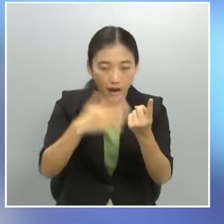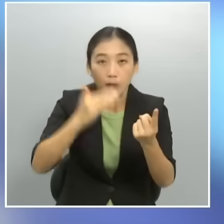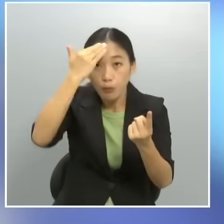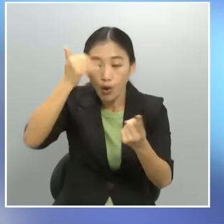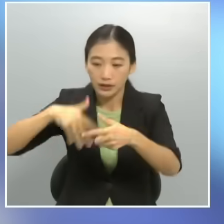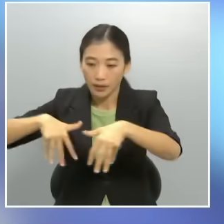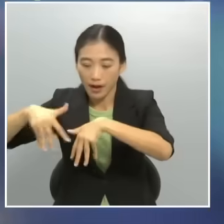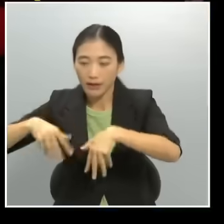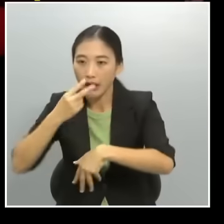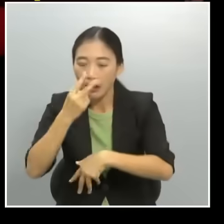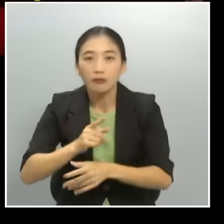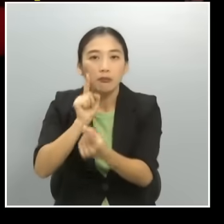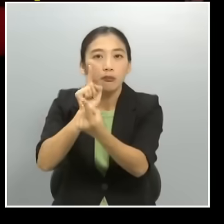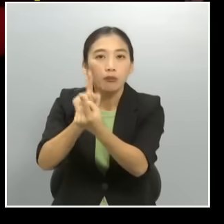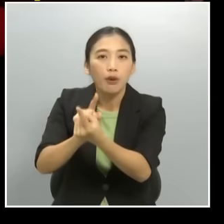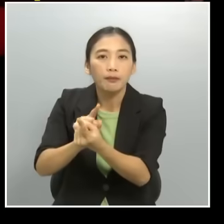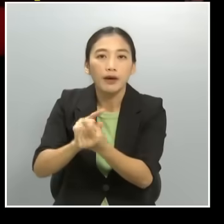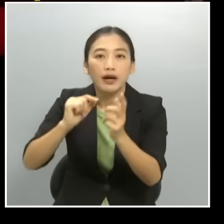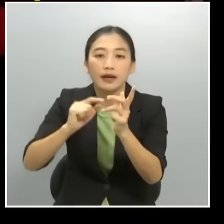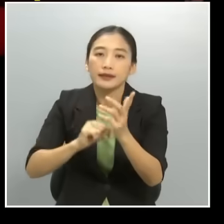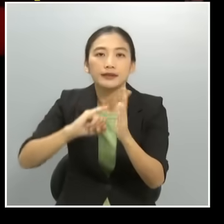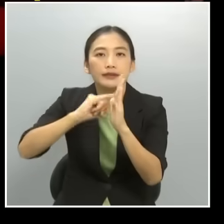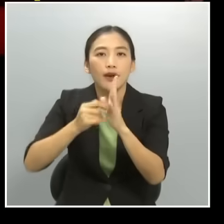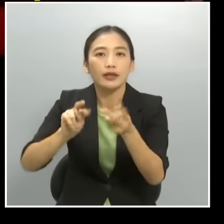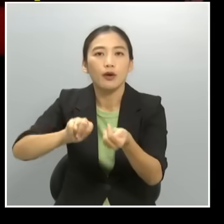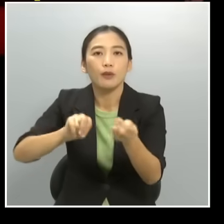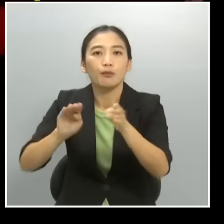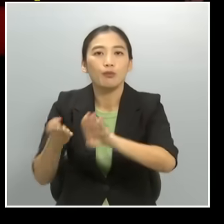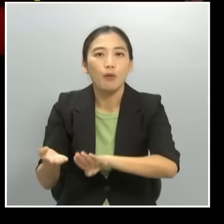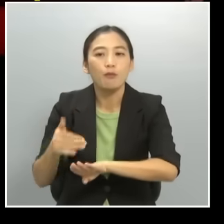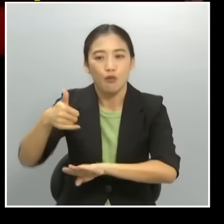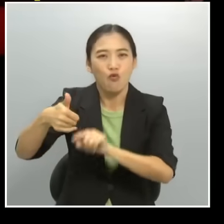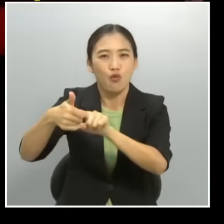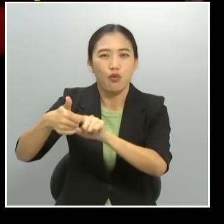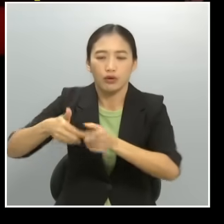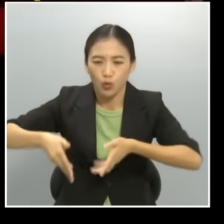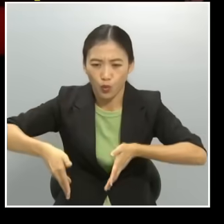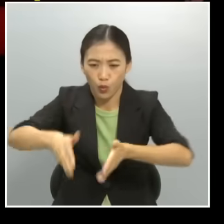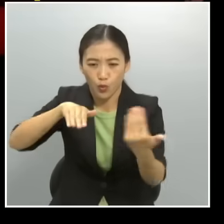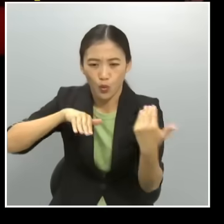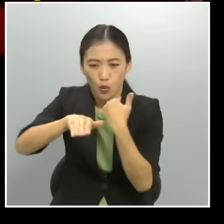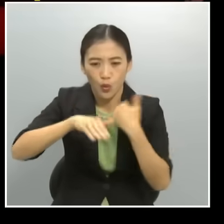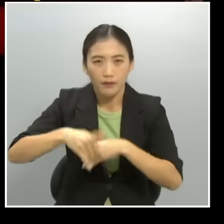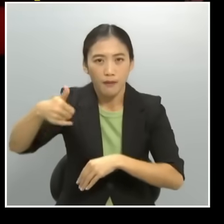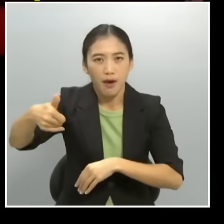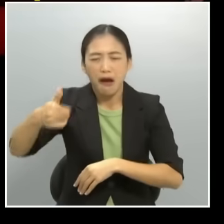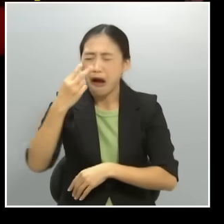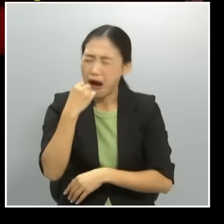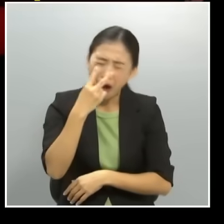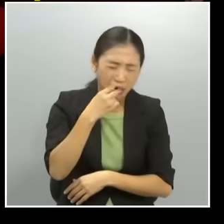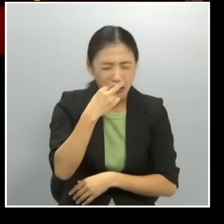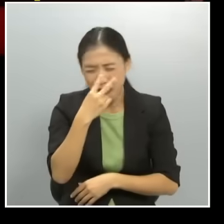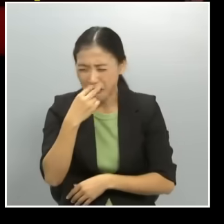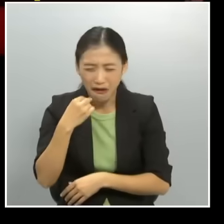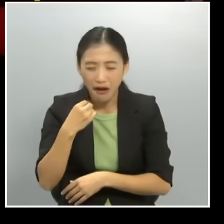ภอท่าอุเทนที่นครพนมแต่ไม่เจออำพลนะคะตอนนี้พาเด็กไปฝากเอาไว้กับผู้ใหญ่บ้านแล้วค่ะแม่เ